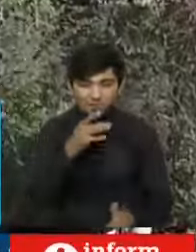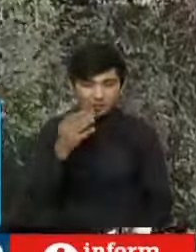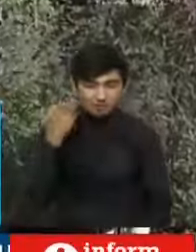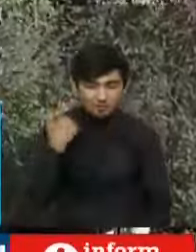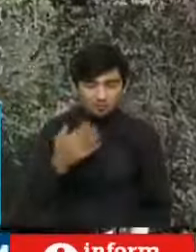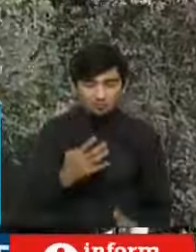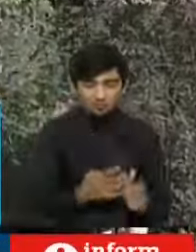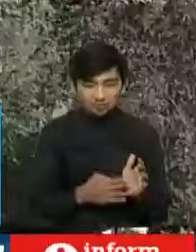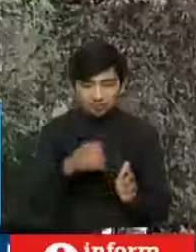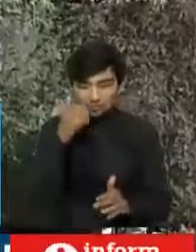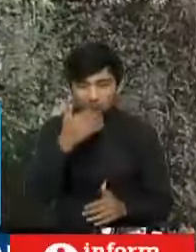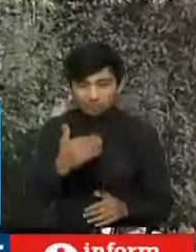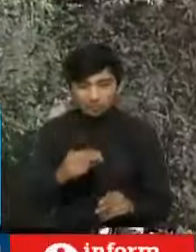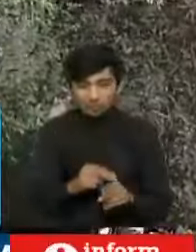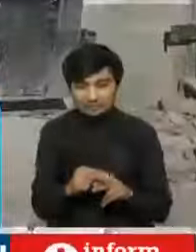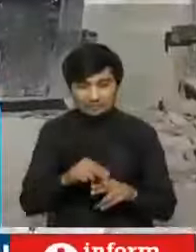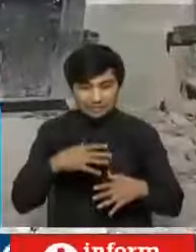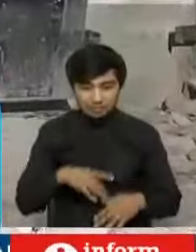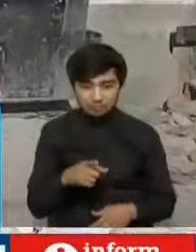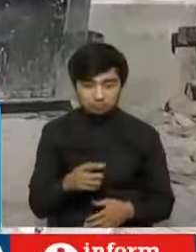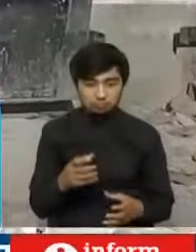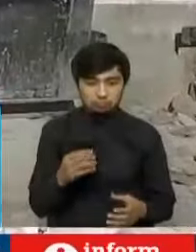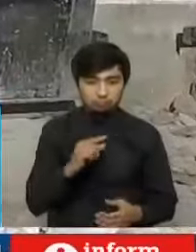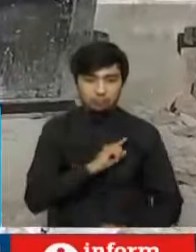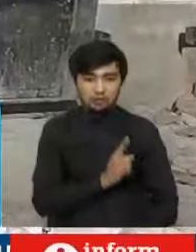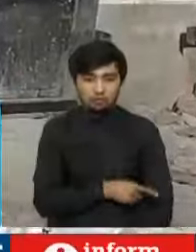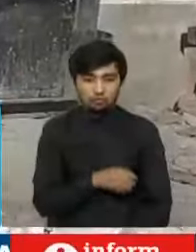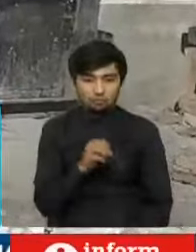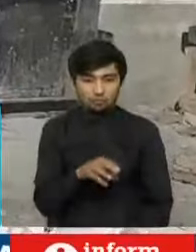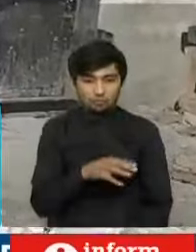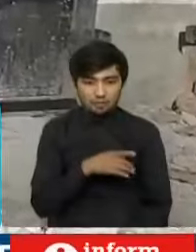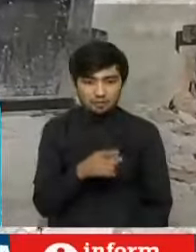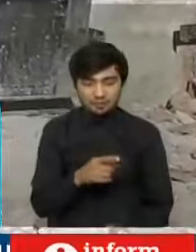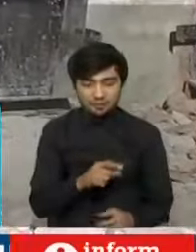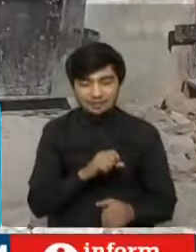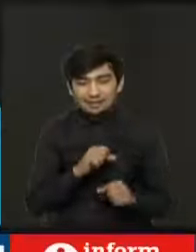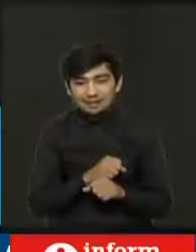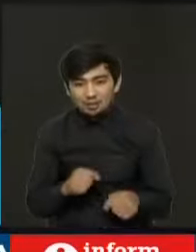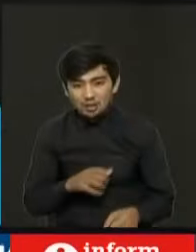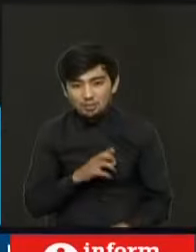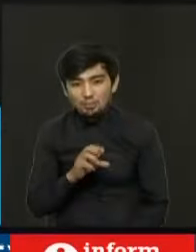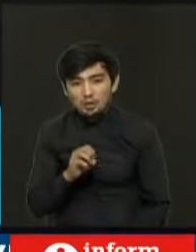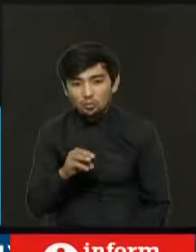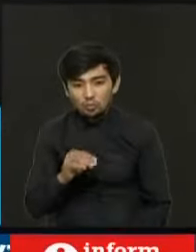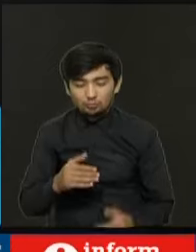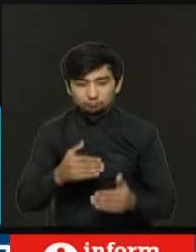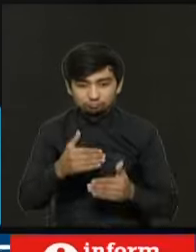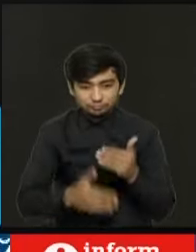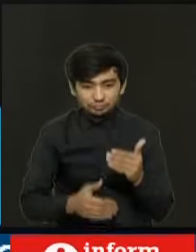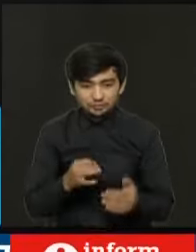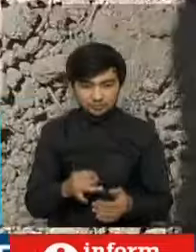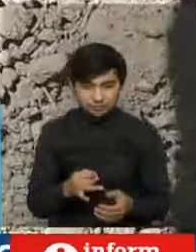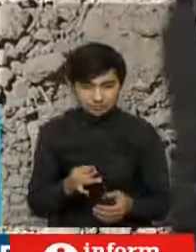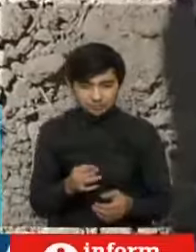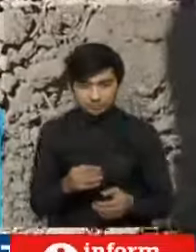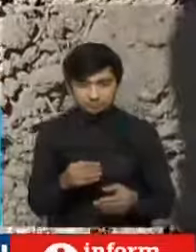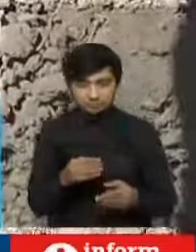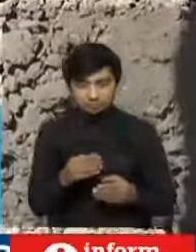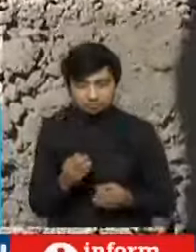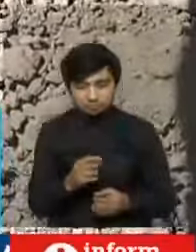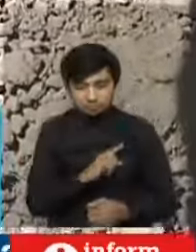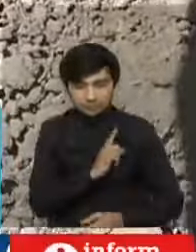видела ремонта. Жители недоумевают, почему нельзя было эту насыпь укрепить бетоном и установить более внушительные затворы.